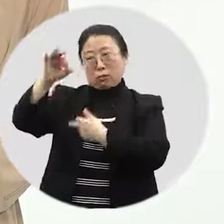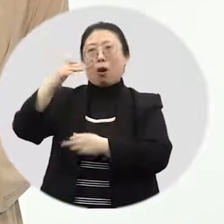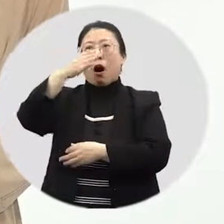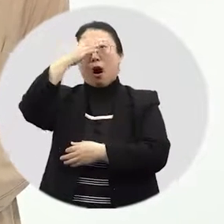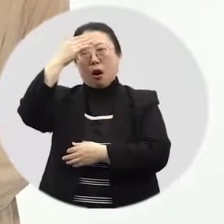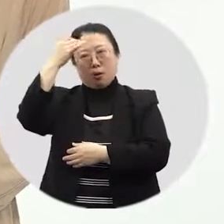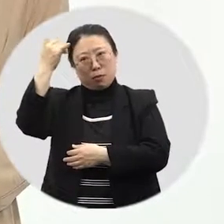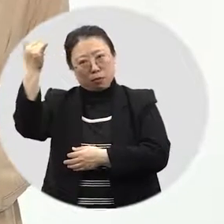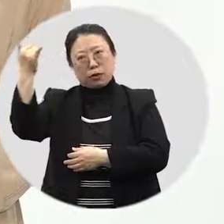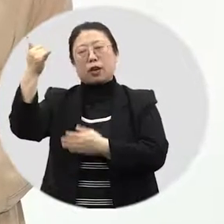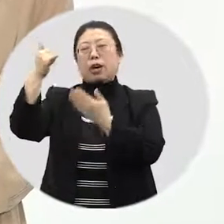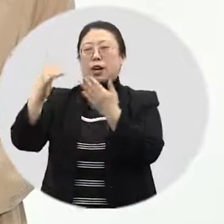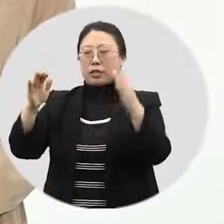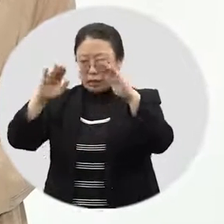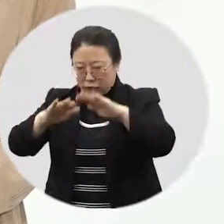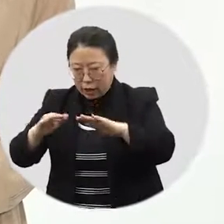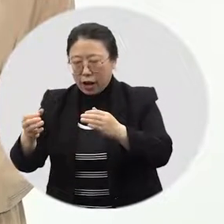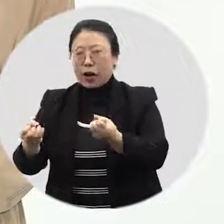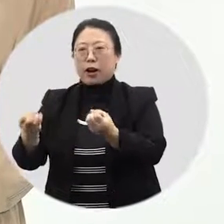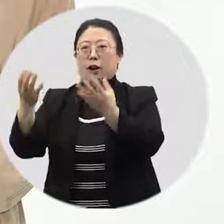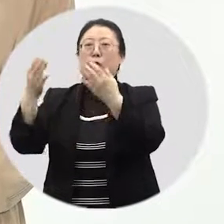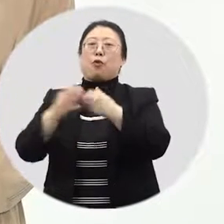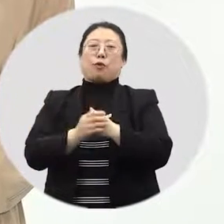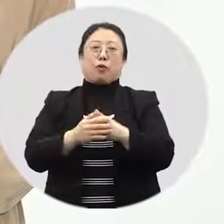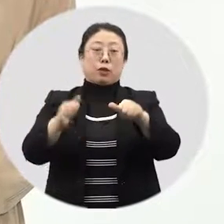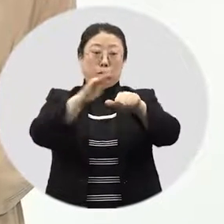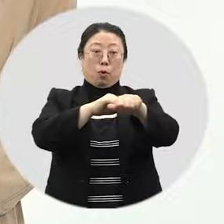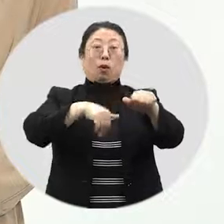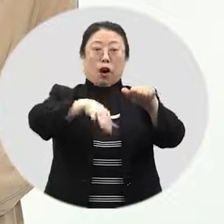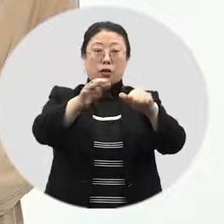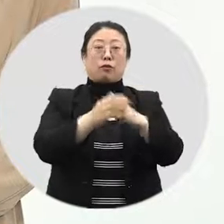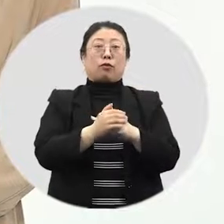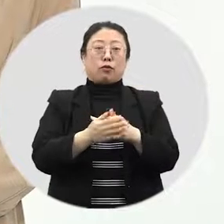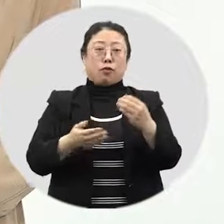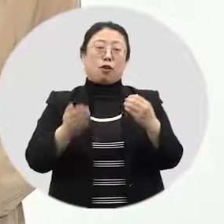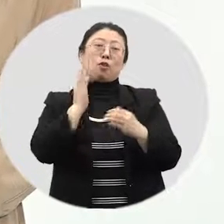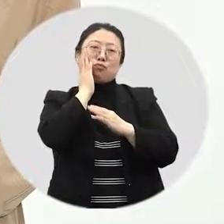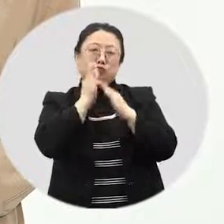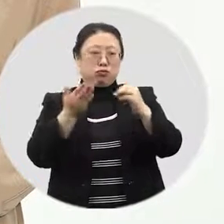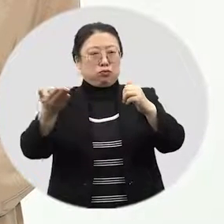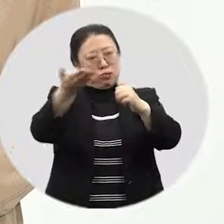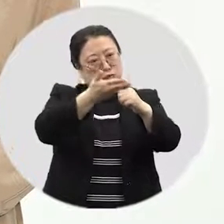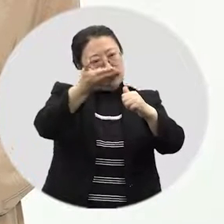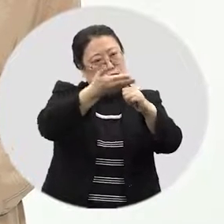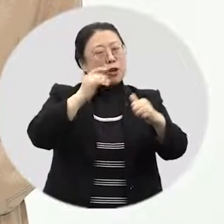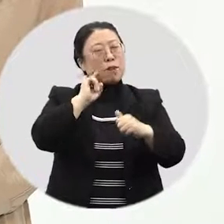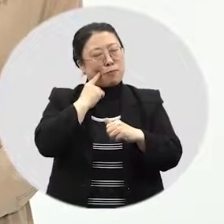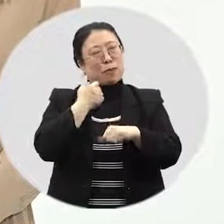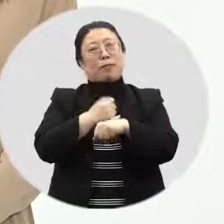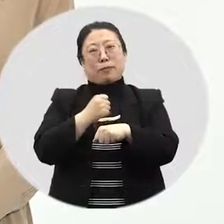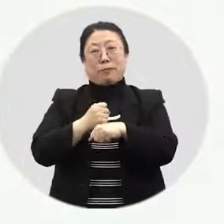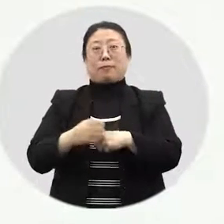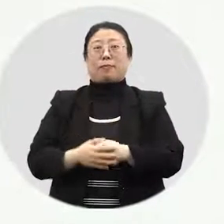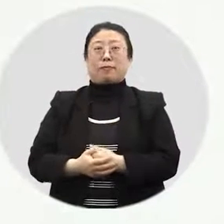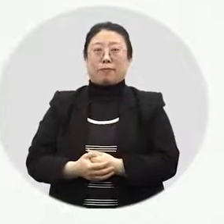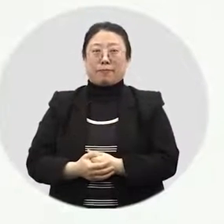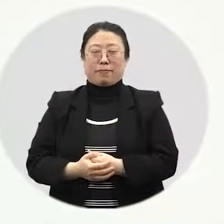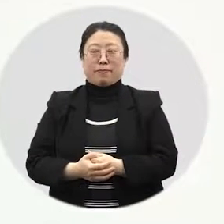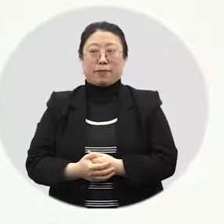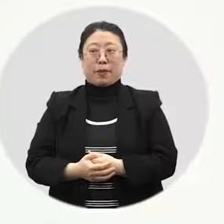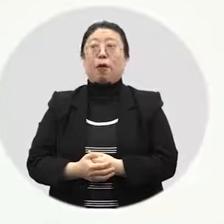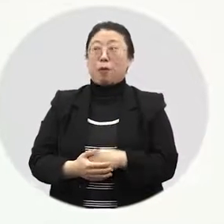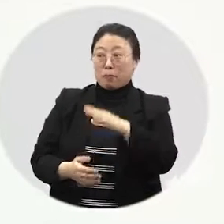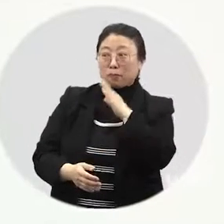맞아요 저도 추석날 아침에 할머니 할아버지께 제사를 지내고 묘소에 가서 성묘를 했어요